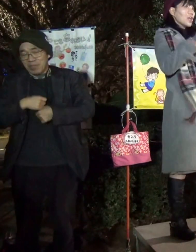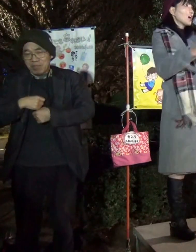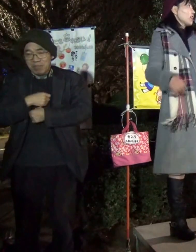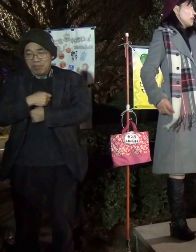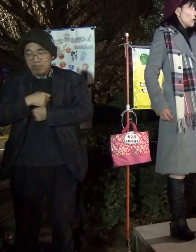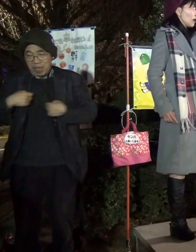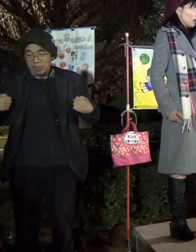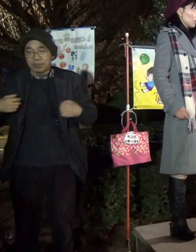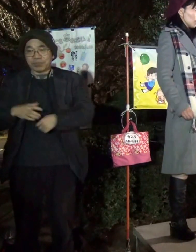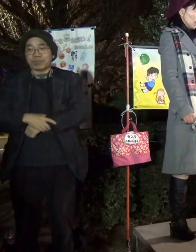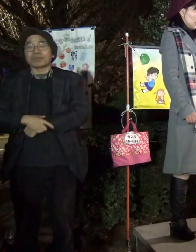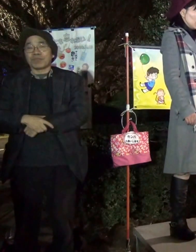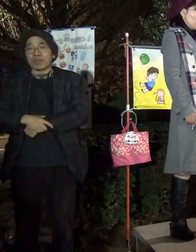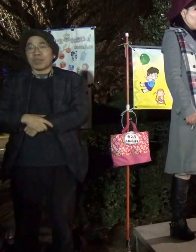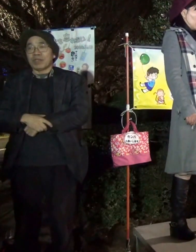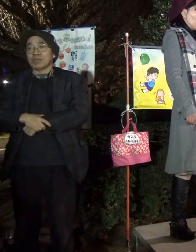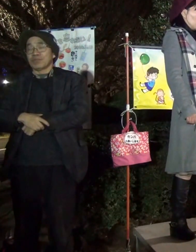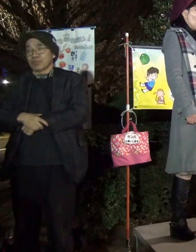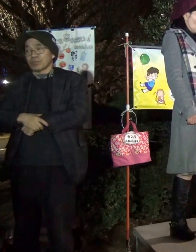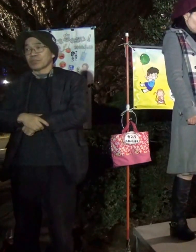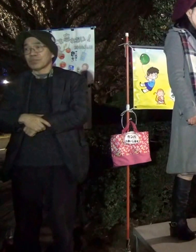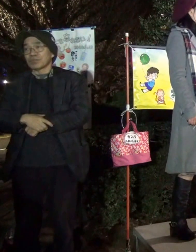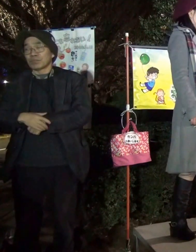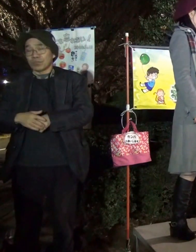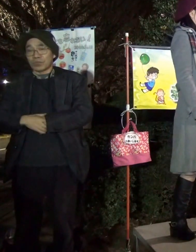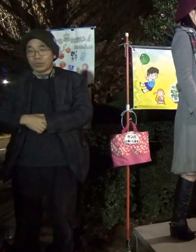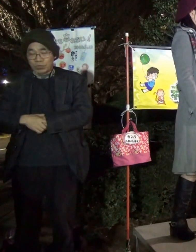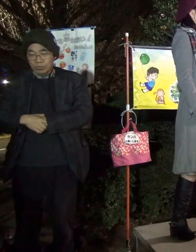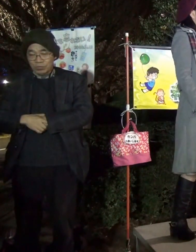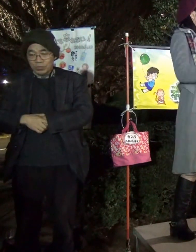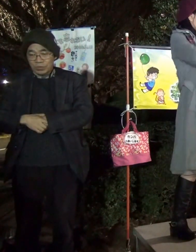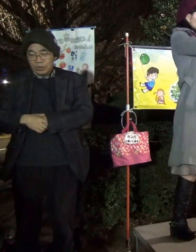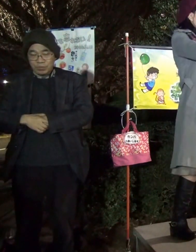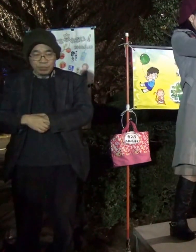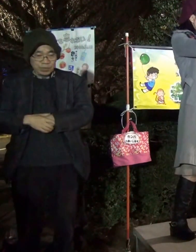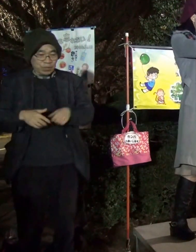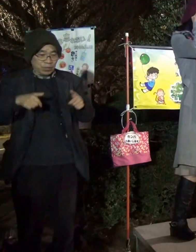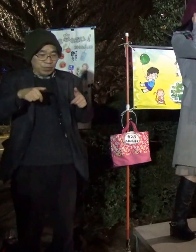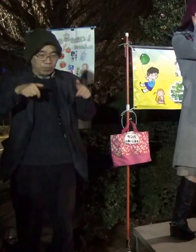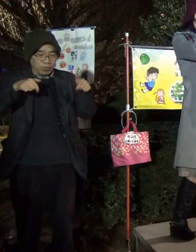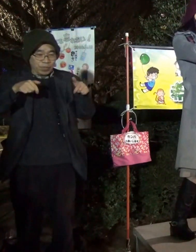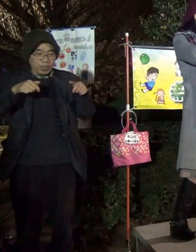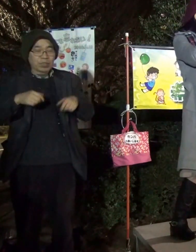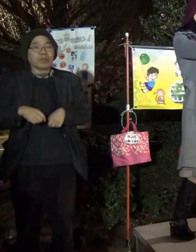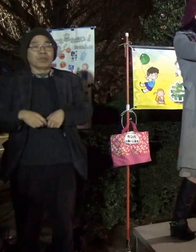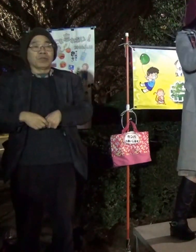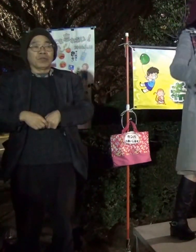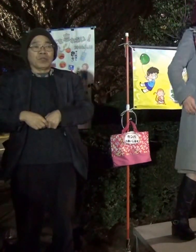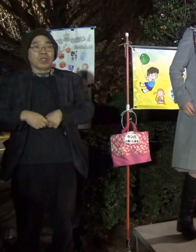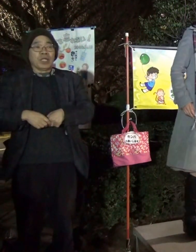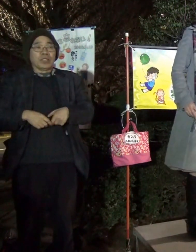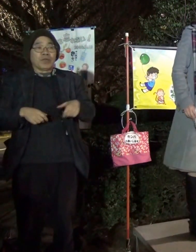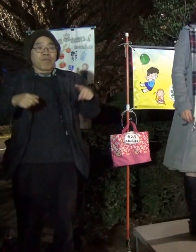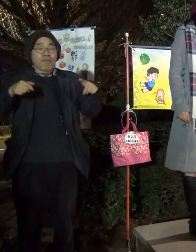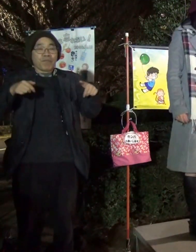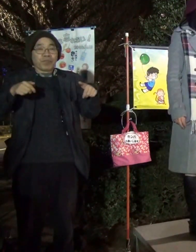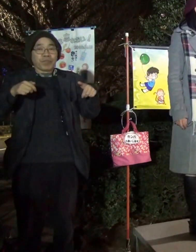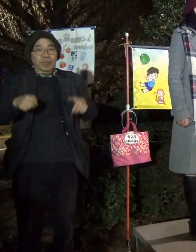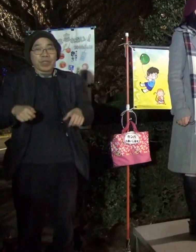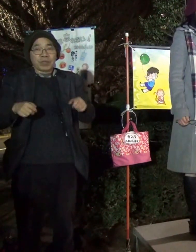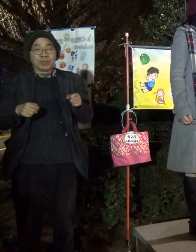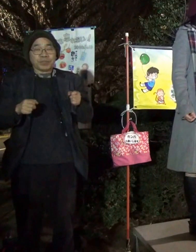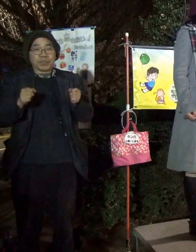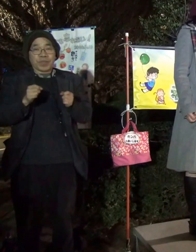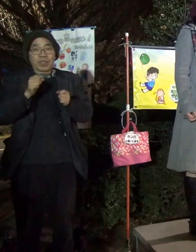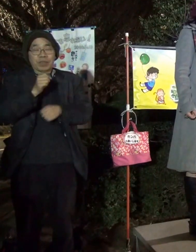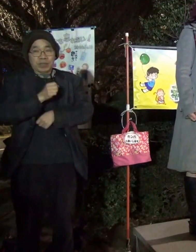宿取れなかったんだから、あの時。 あ、そうなんだ。 もうそうですよ、市民より先に逃げてて、 ああ、 ホテル満杯、東電の社員で。 一個